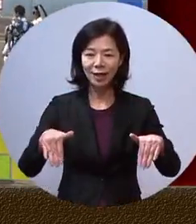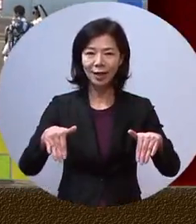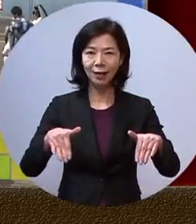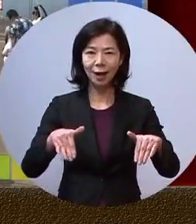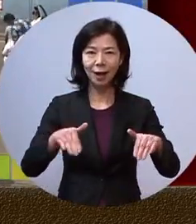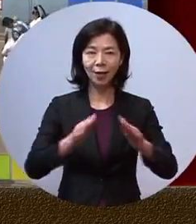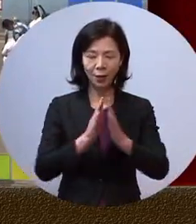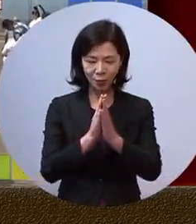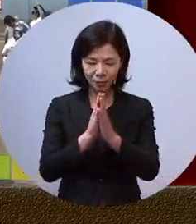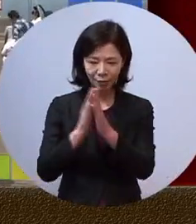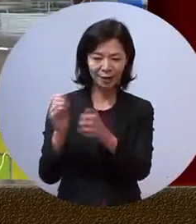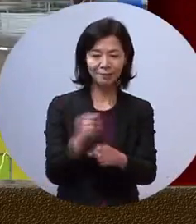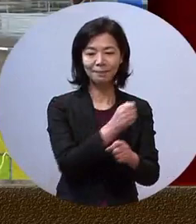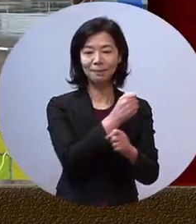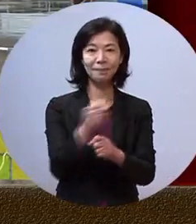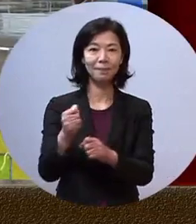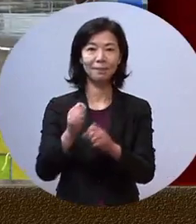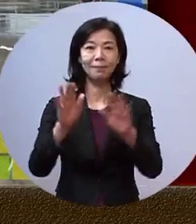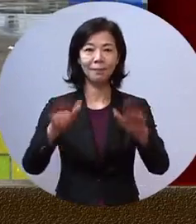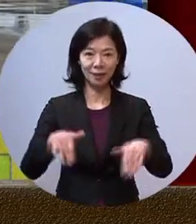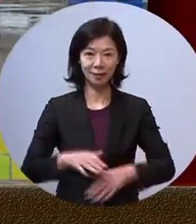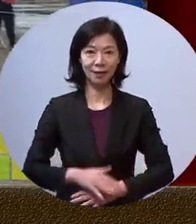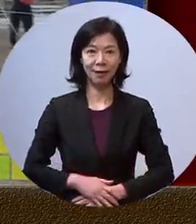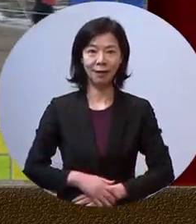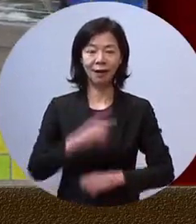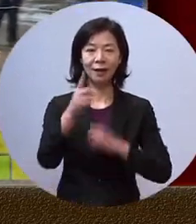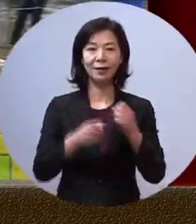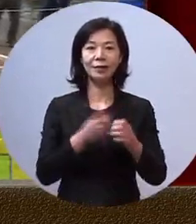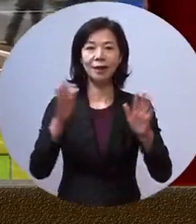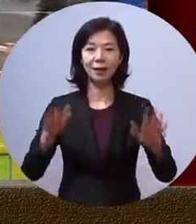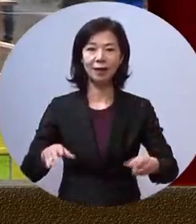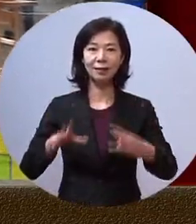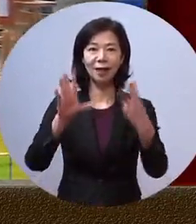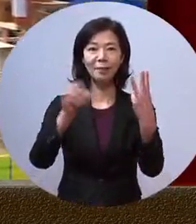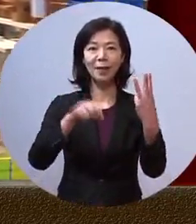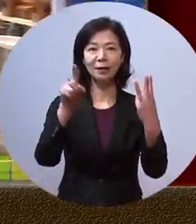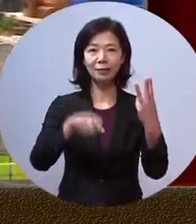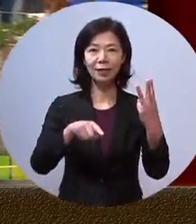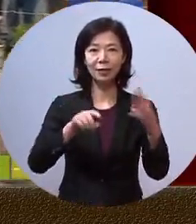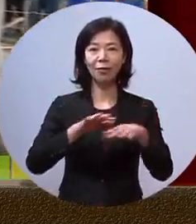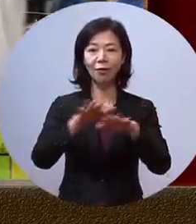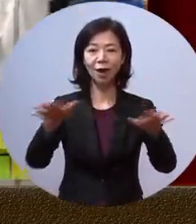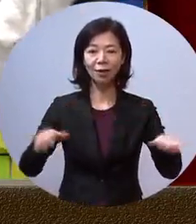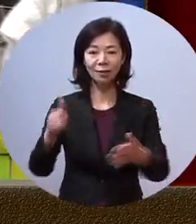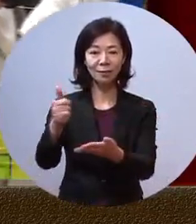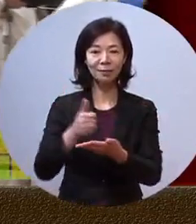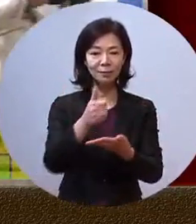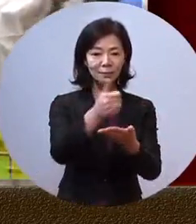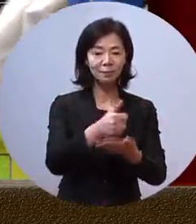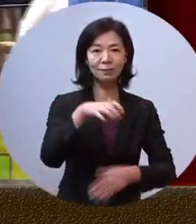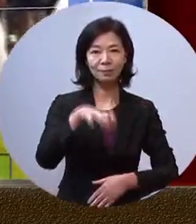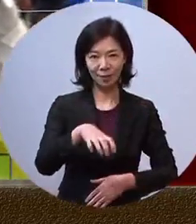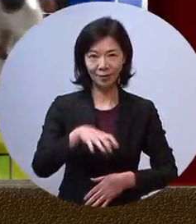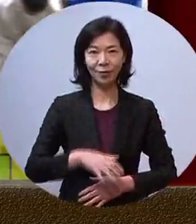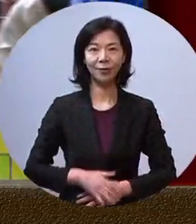執り行われました。年間およそ300万人もの海水浴客が訪れる片瀬海